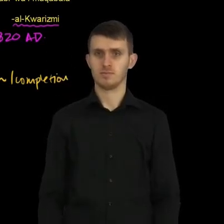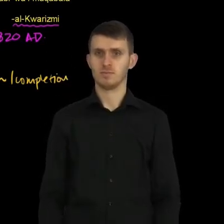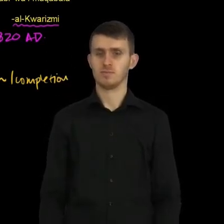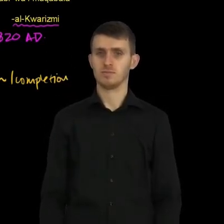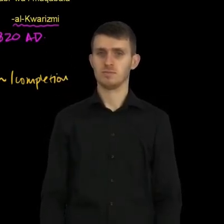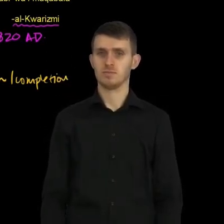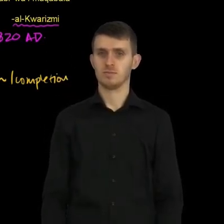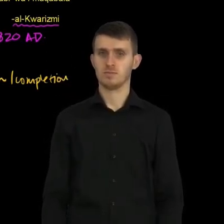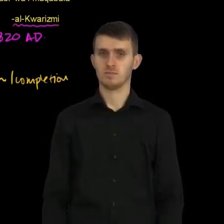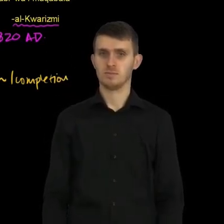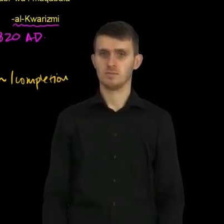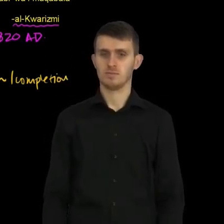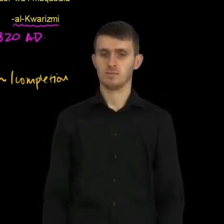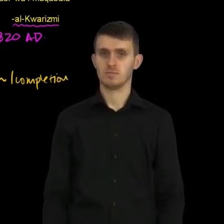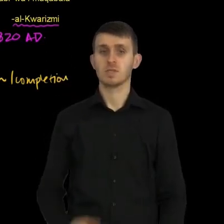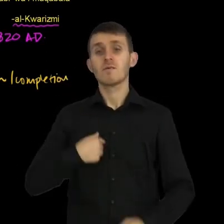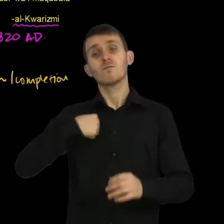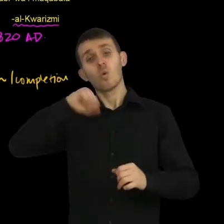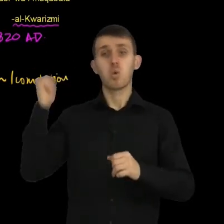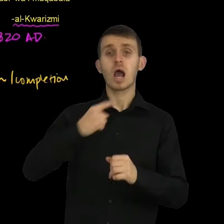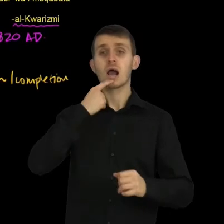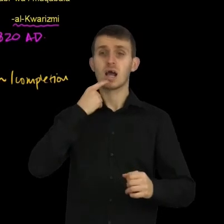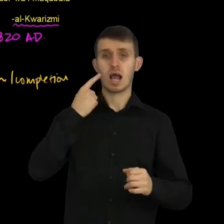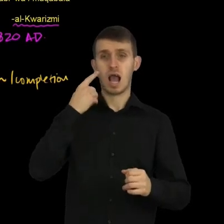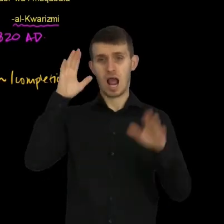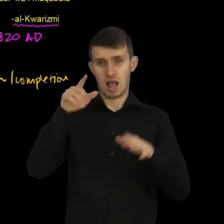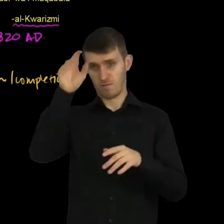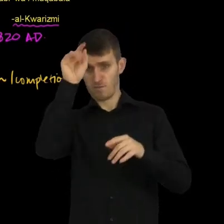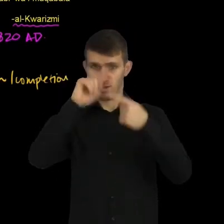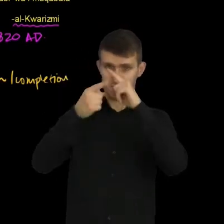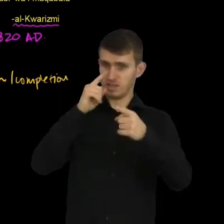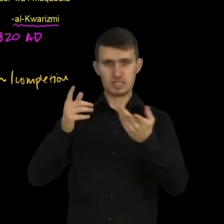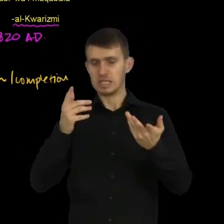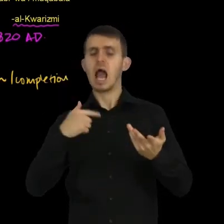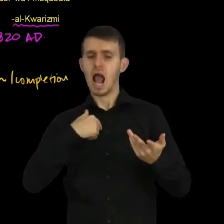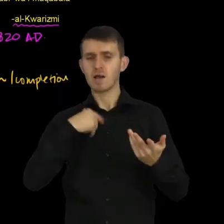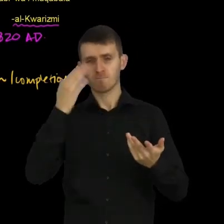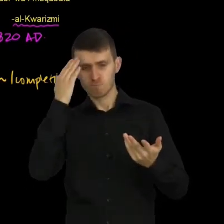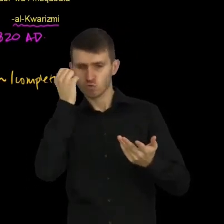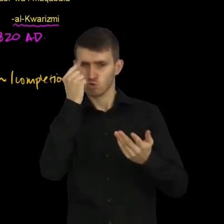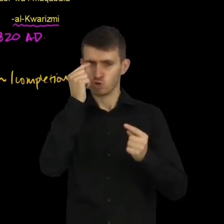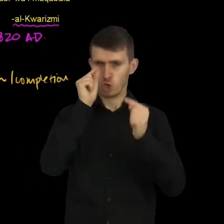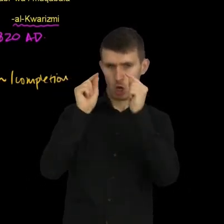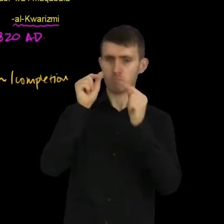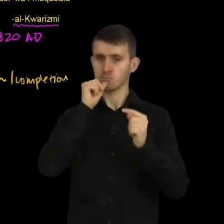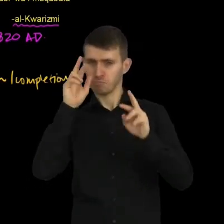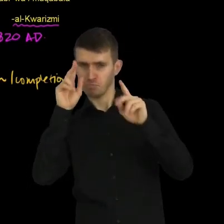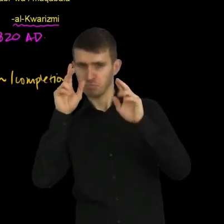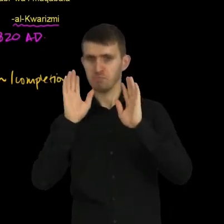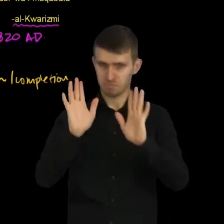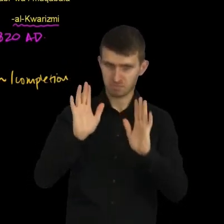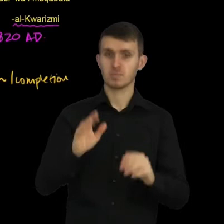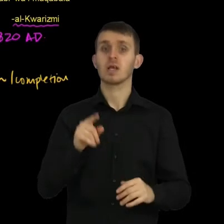i widać to na tej stronie nie znam to prawda arabskiego ale znam język i wywodzące się z arabskiego